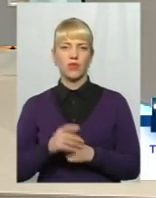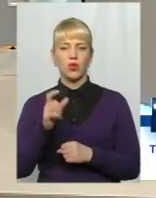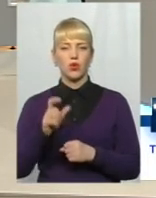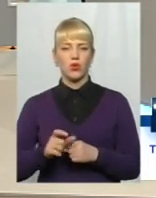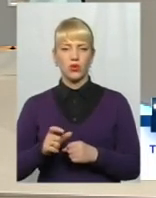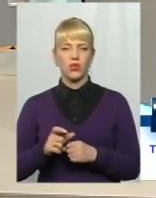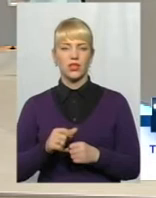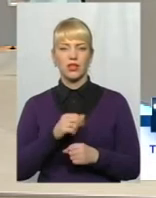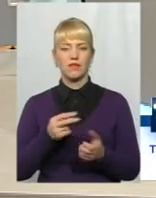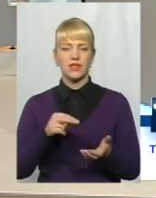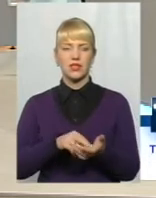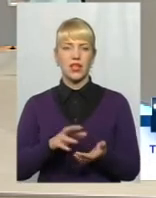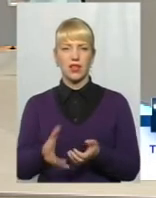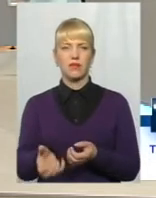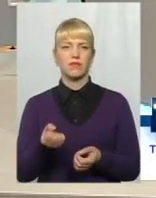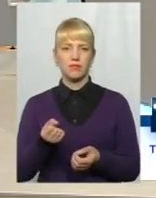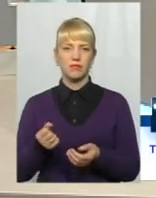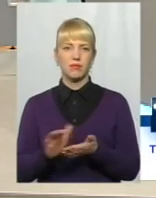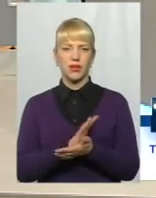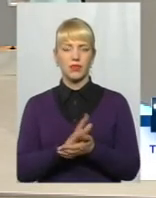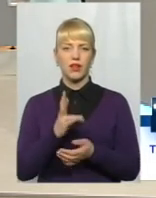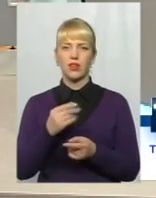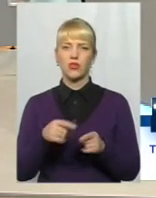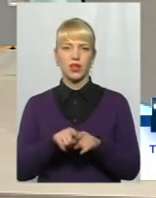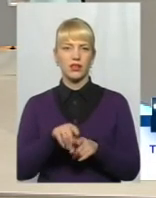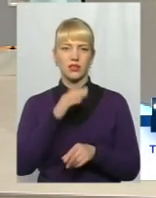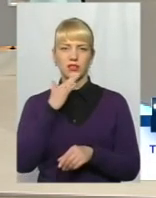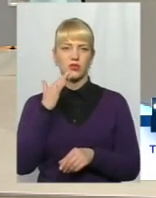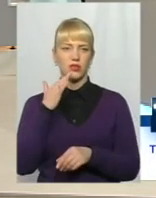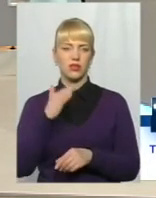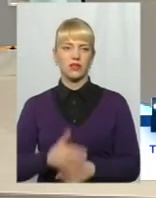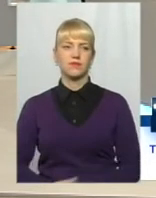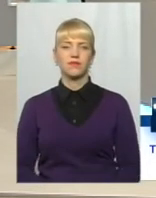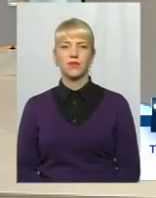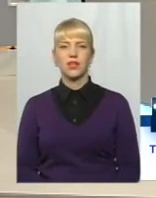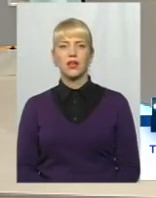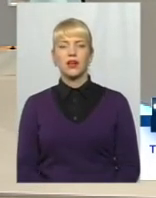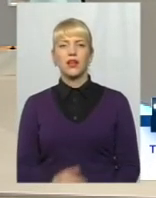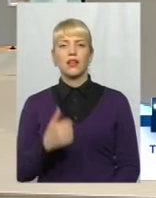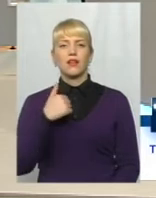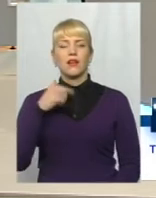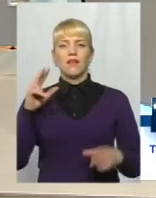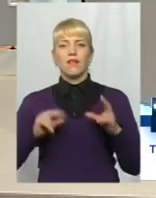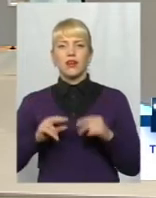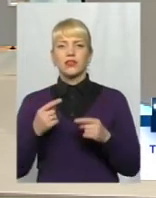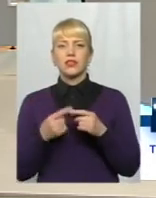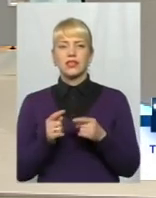Людина сама прибрала. Але ж таки сотня. Тобто я вважаю, що це